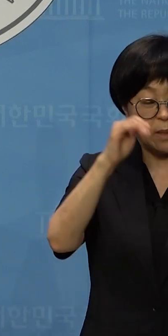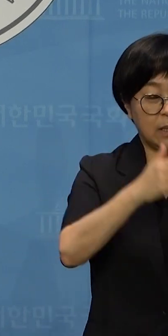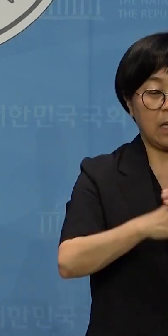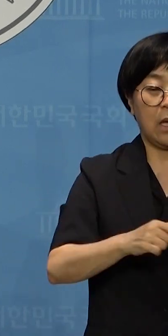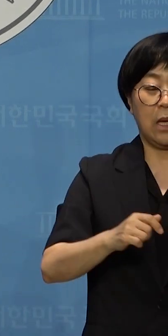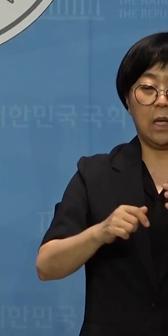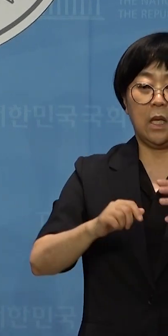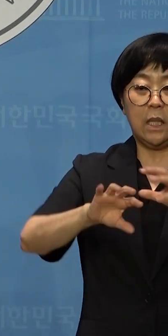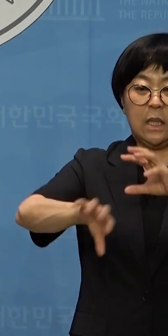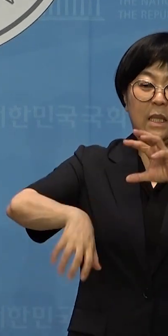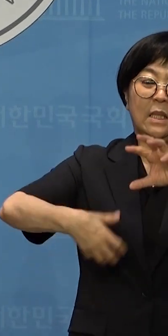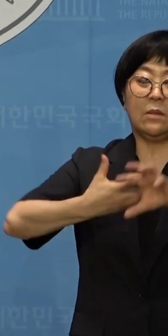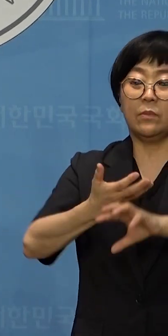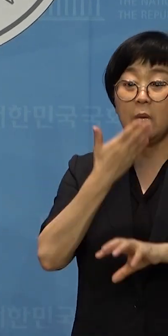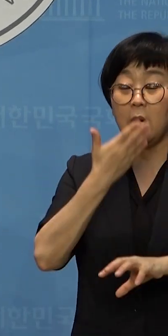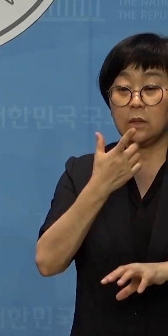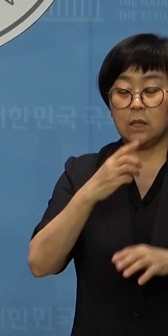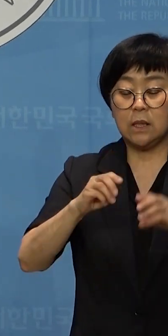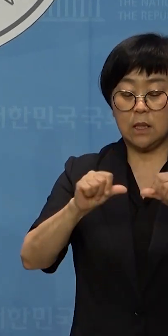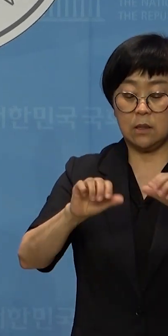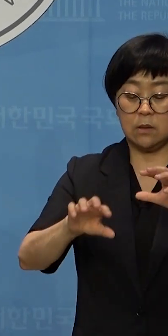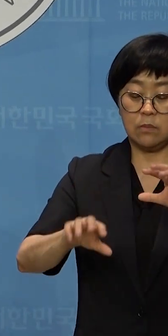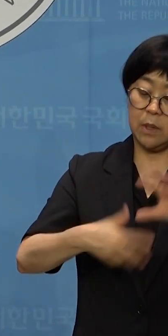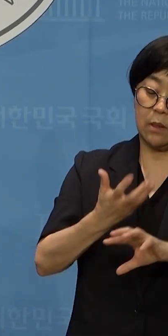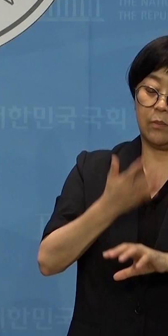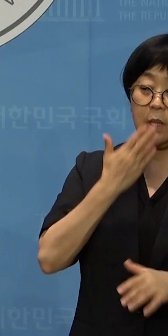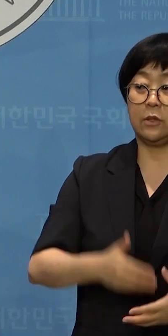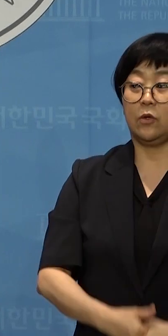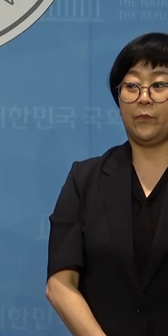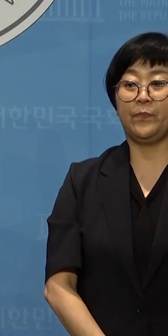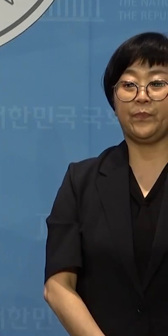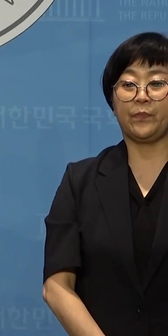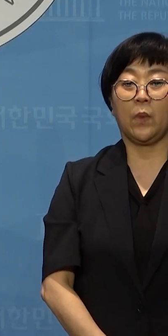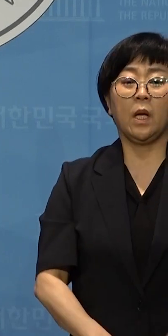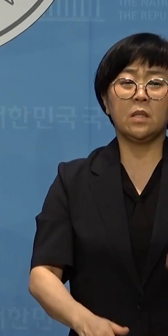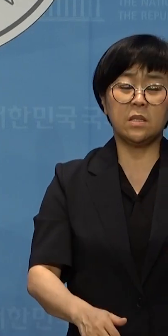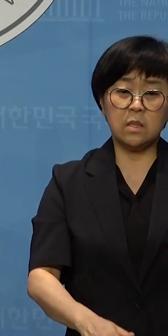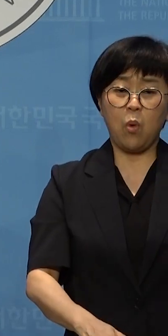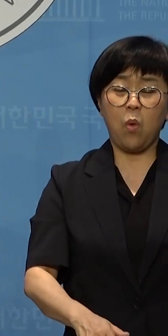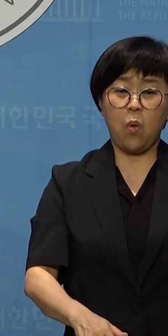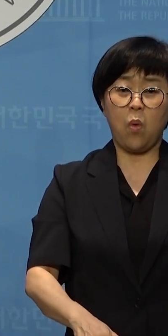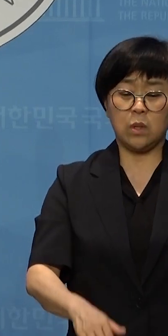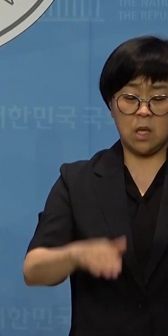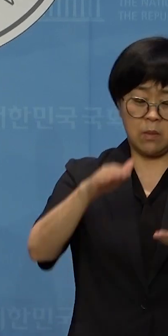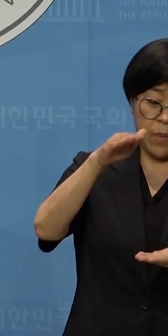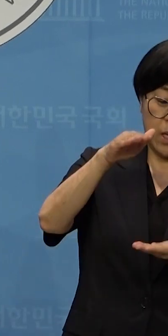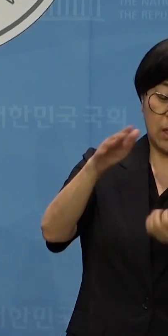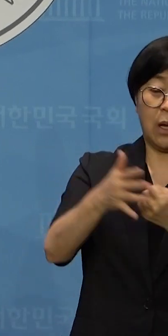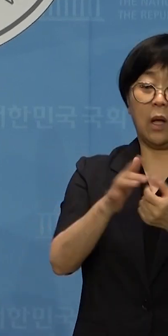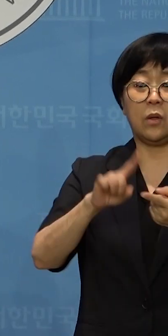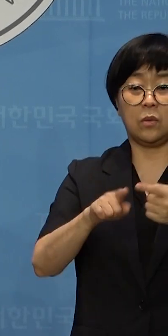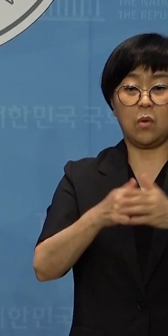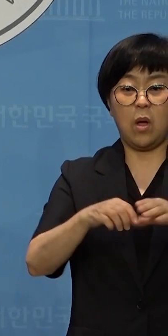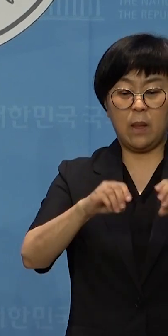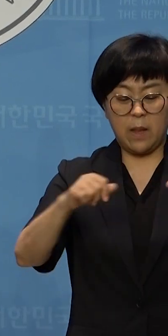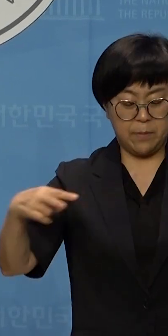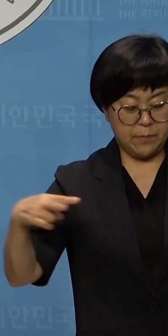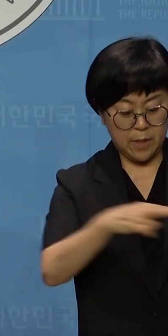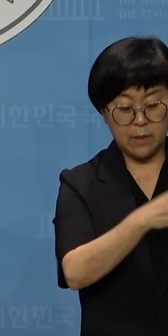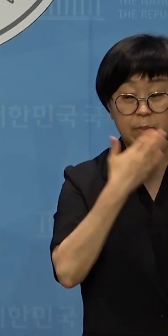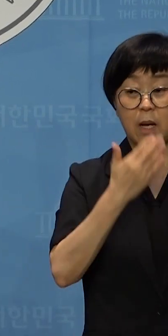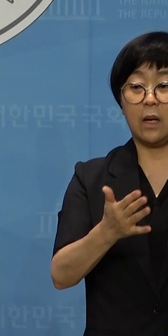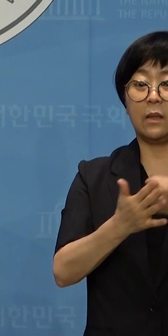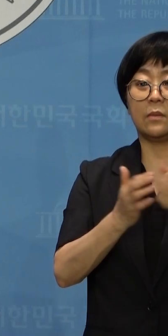오염된 흙이 위로 올라왔을 확률이 매우 높습니다. 과연 15cm 이상 두텁게 흙을 덮어 토양과의 접촉을 차단하는